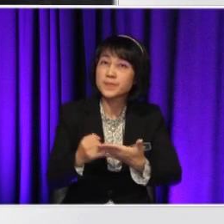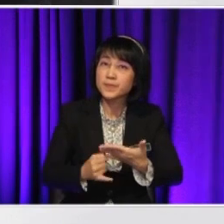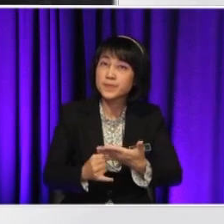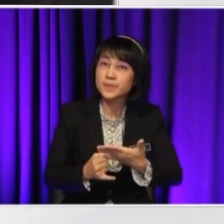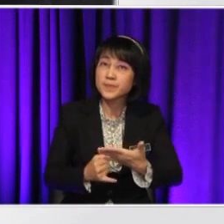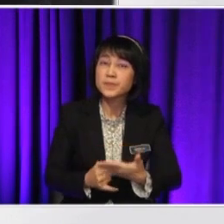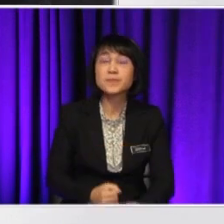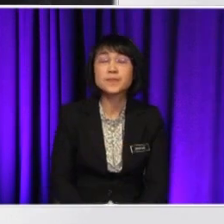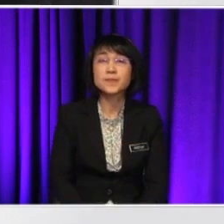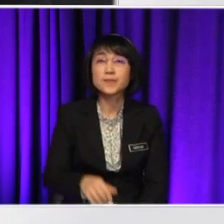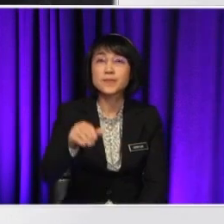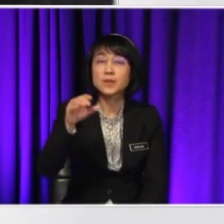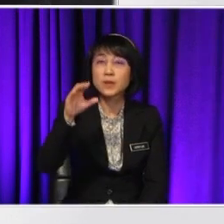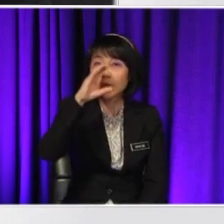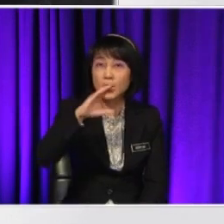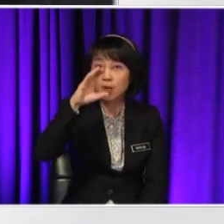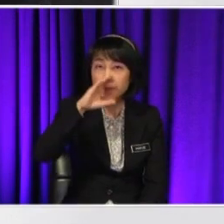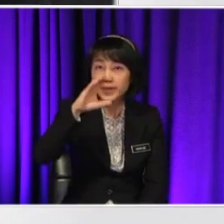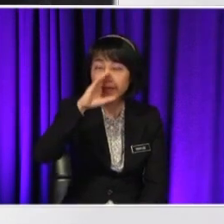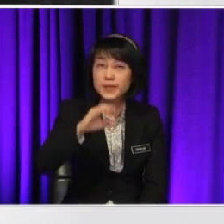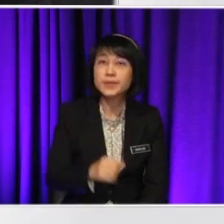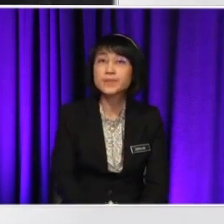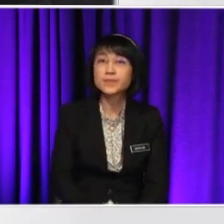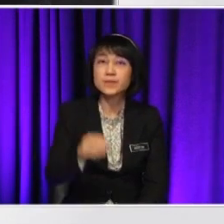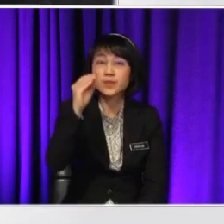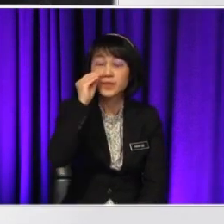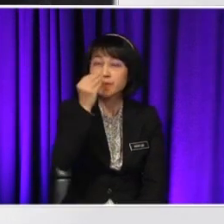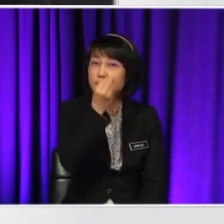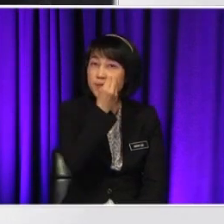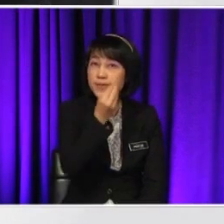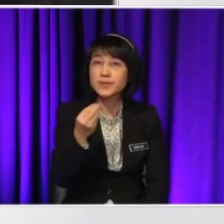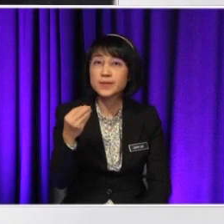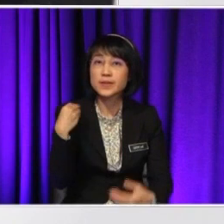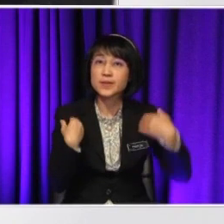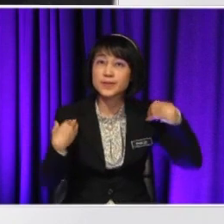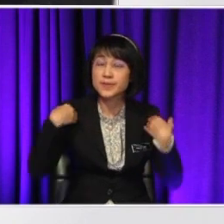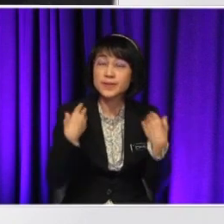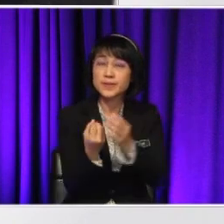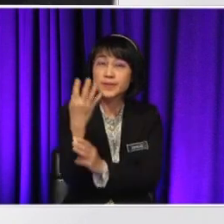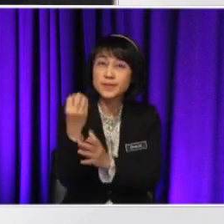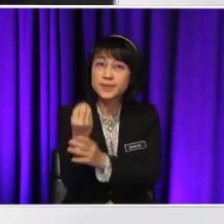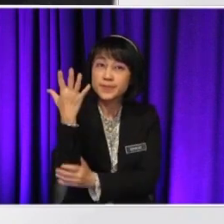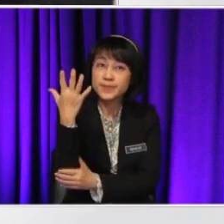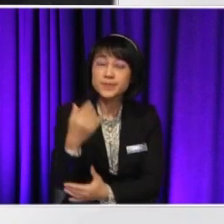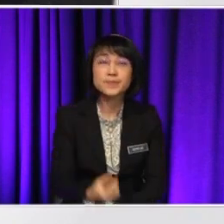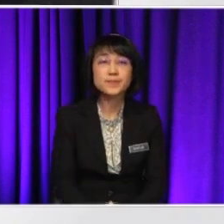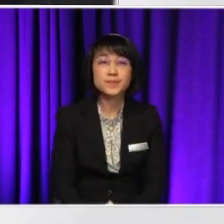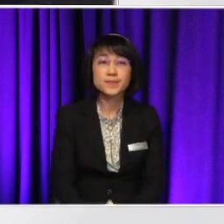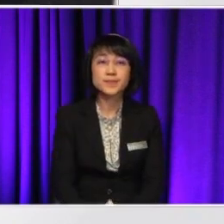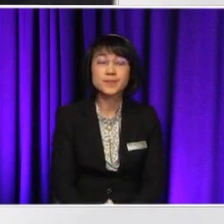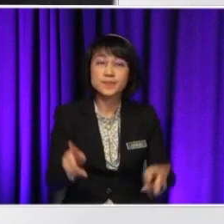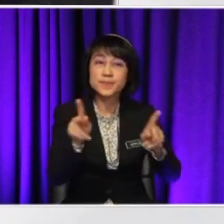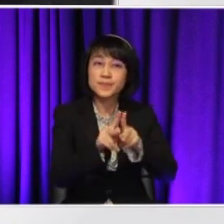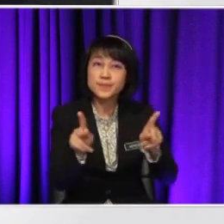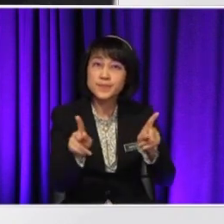dan animasi, flora fauna, dekoratif dan sebagainya. Okey, seperti di depan cikgu ni juga, di sini, di kasut ini